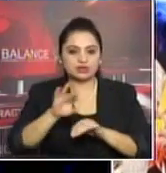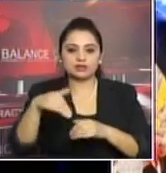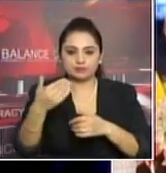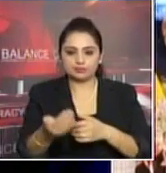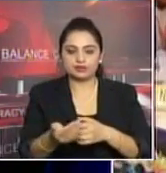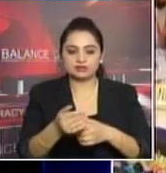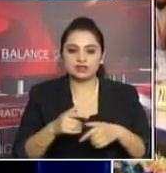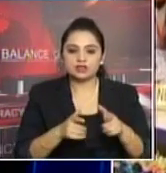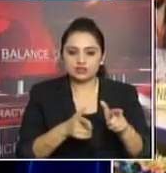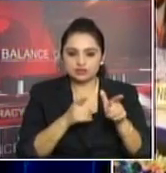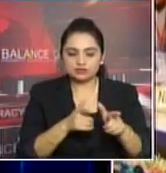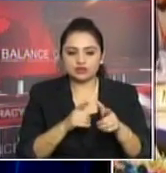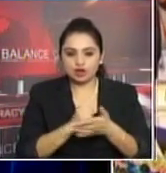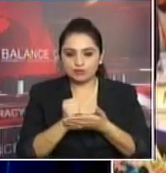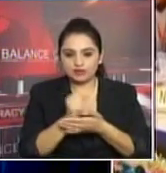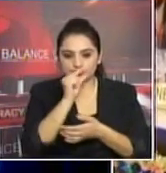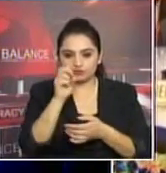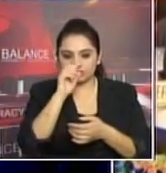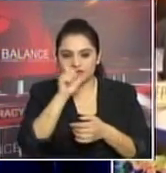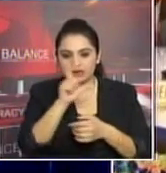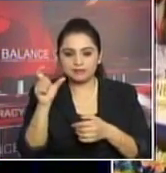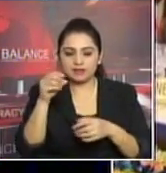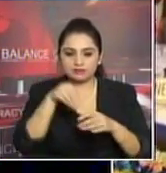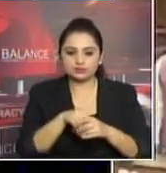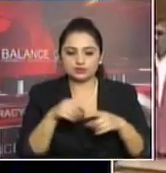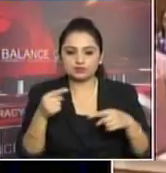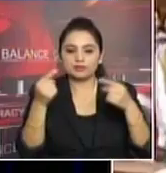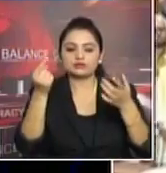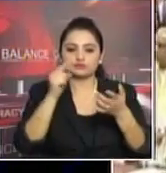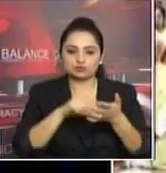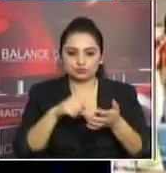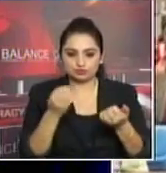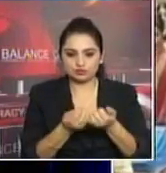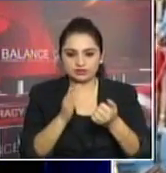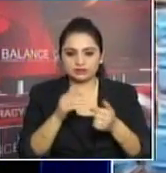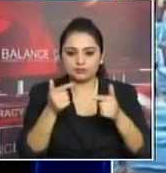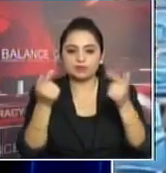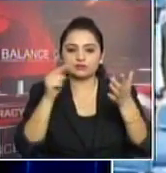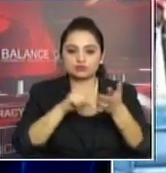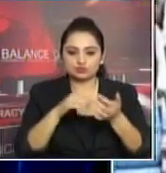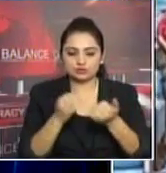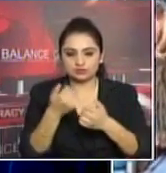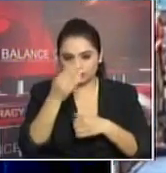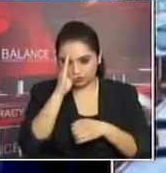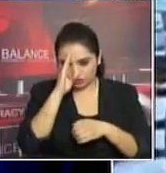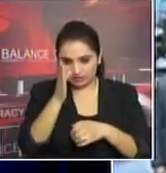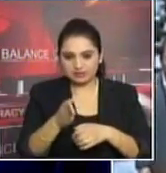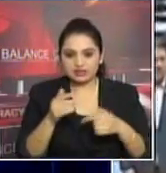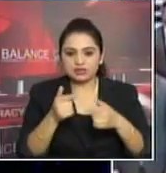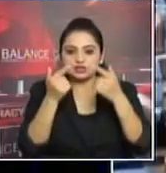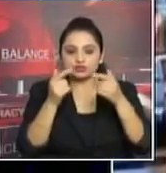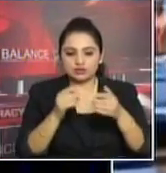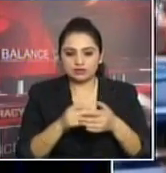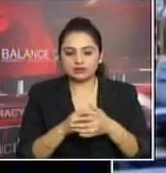सैन्य अभ्यासको विषयले नेपालभित्र विवाद सिर्जना गरेको छ। विवाद सिर्जना भएपछि सत्तापक्षले सैन्य अभ्यास सम्बन्धी कुनै